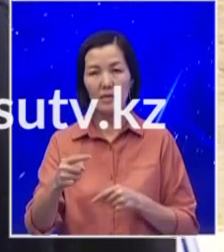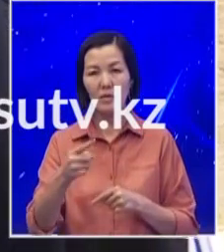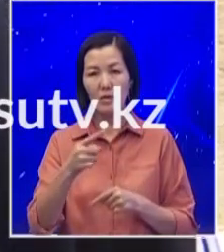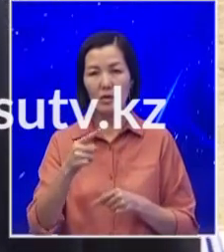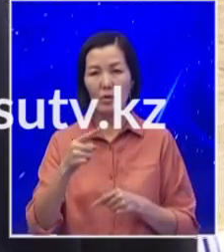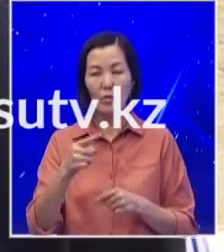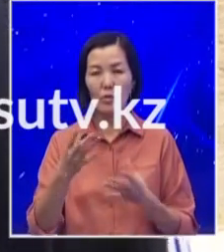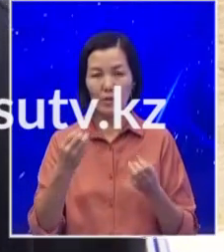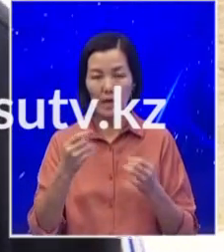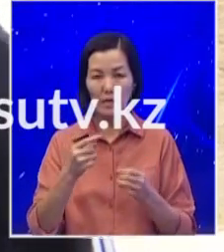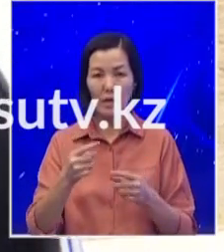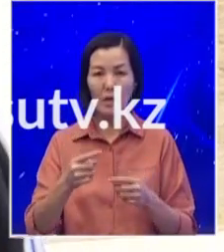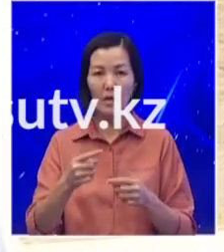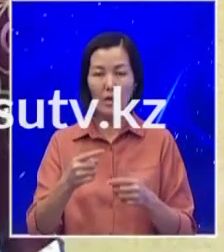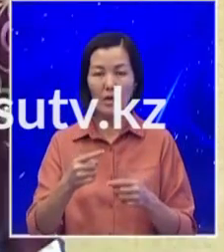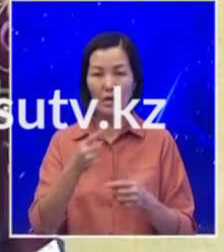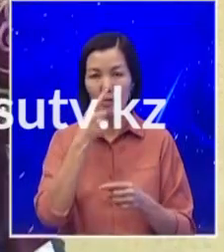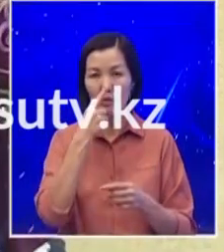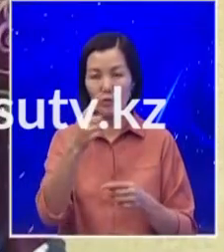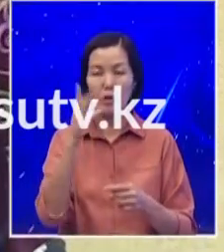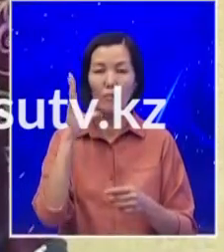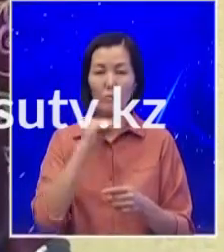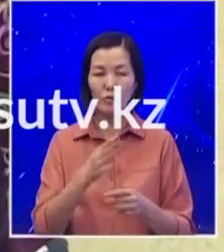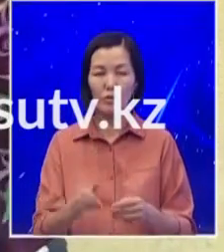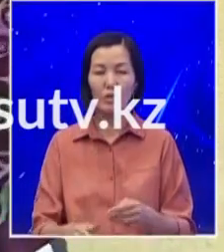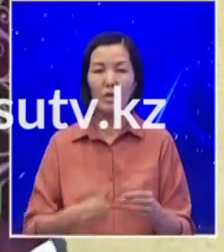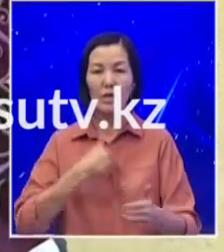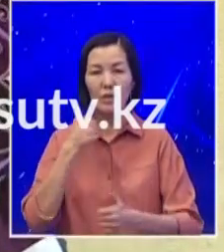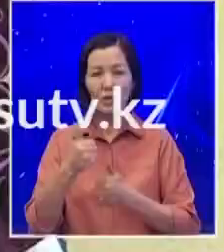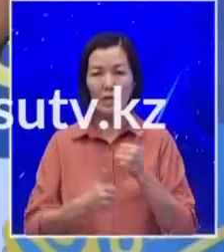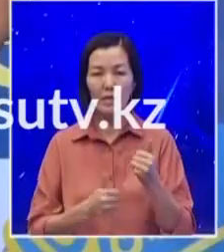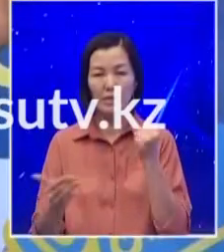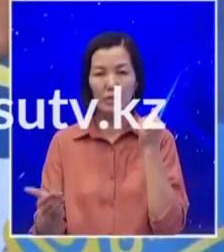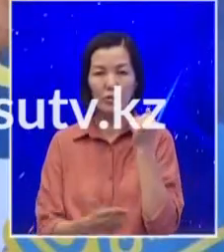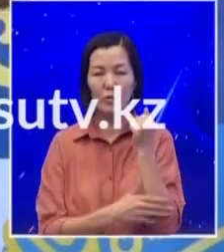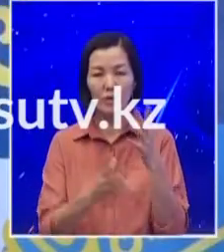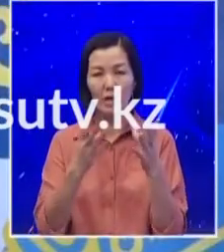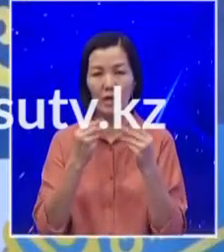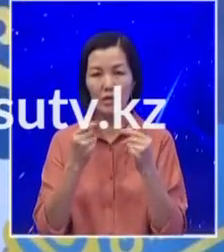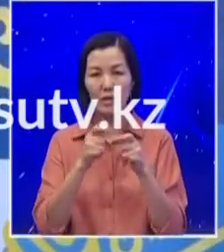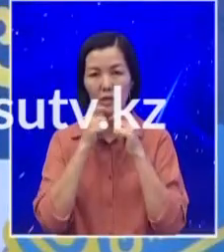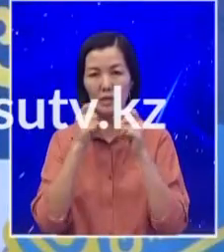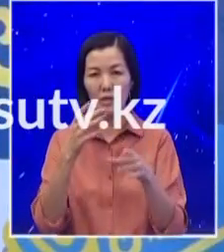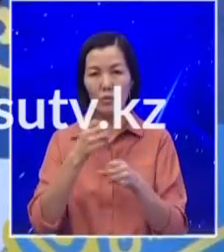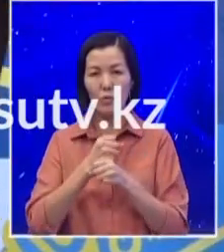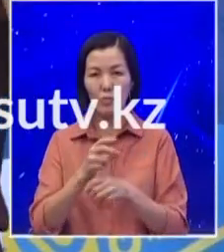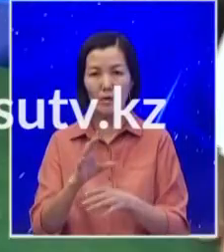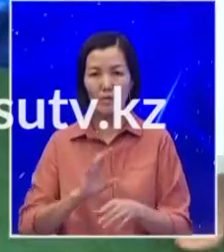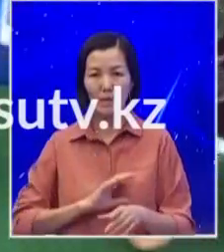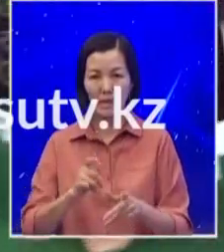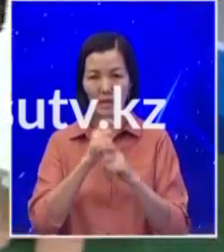енді дегенмен бұйрық солай болды бүгін. Жарыс соңында жеңімпаздар мен жүлдегерлерге ақшалай сыйлықтар мен кубок және медальдар